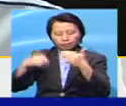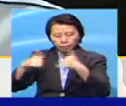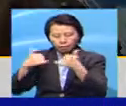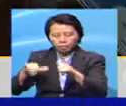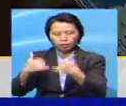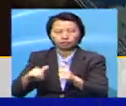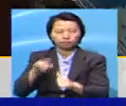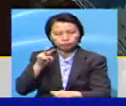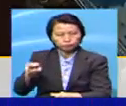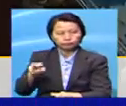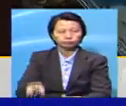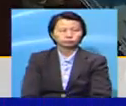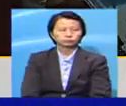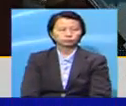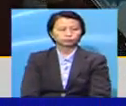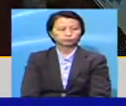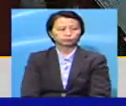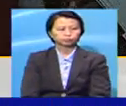lain.